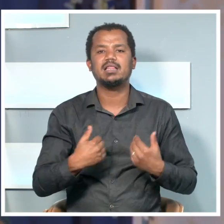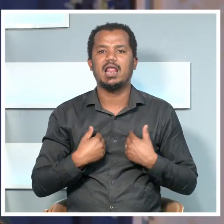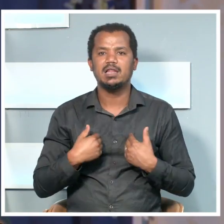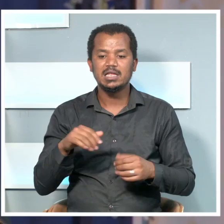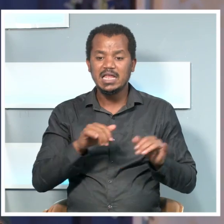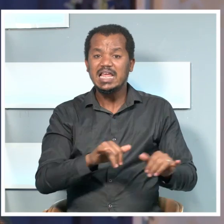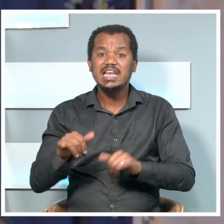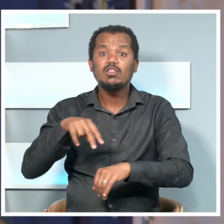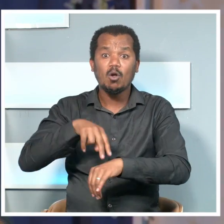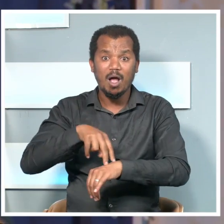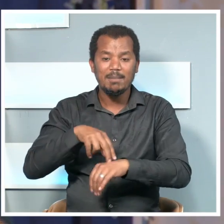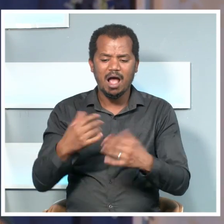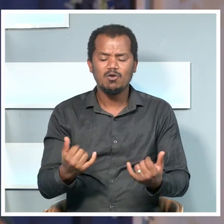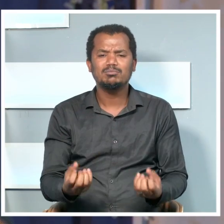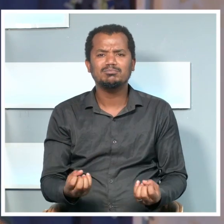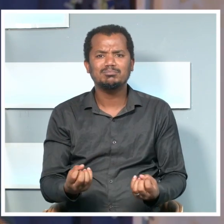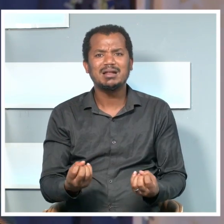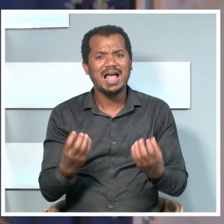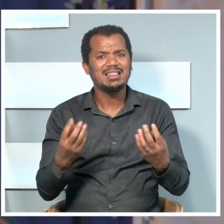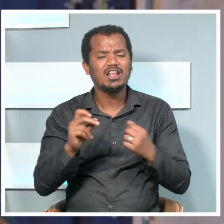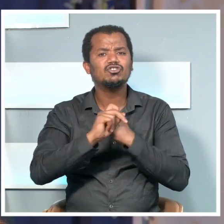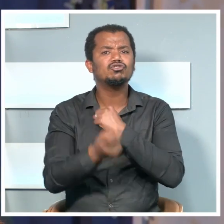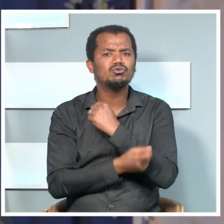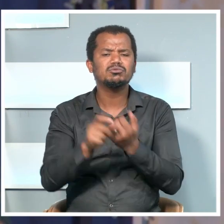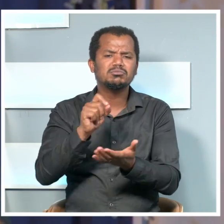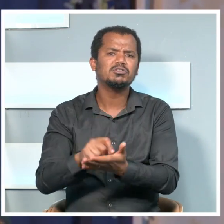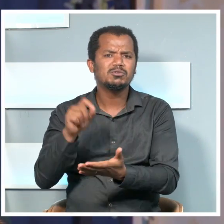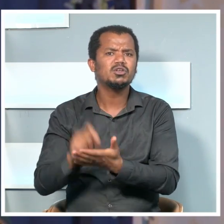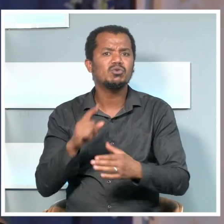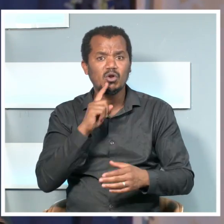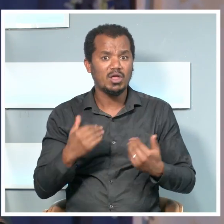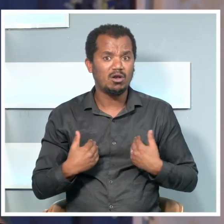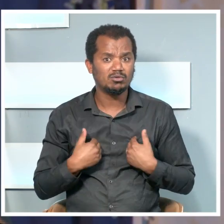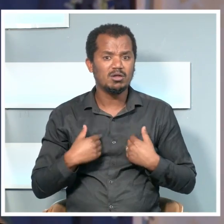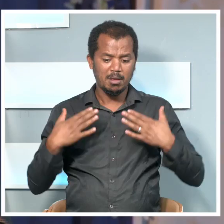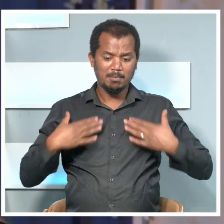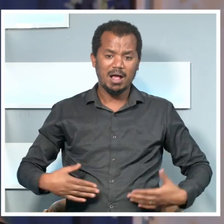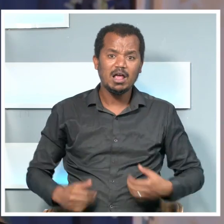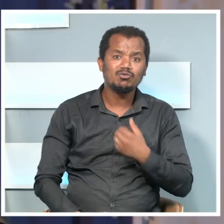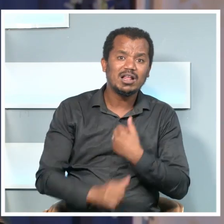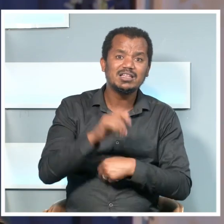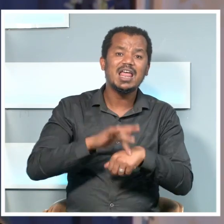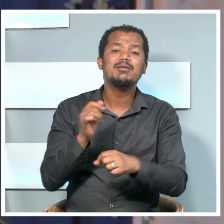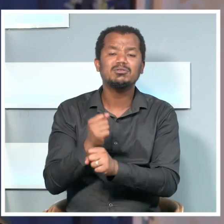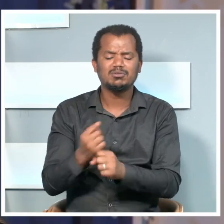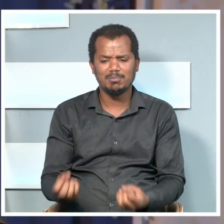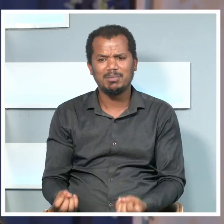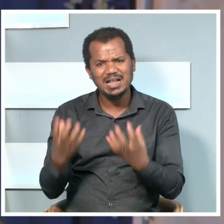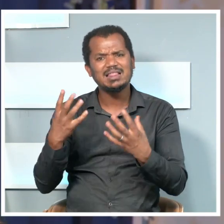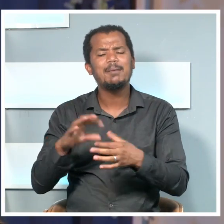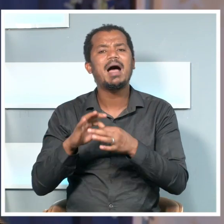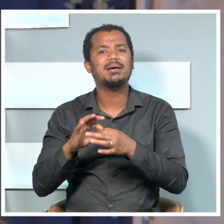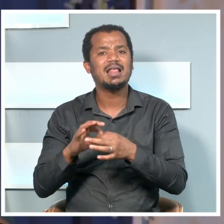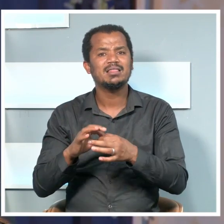ተቋም በአሁኑ ጊዜ በርካታ ድርጅቶች እየተመዘገቡ ነው ያሉት። በአካል ጉዳተኝነት ላይ የሚሰሩን በርካታ